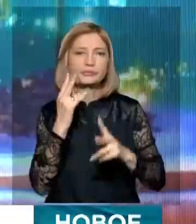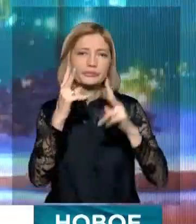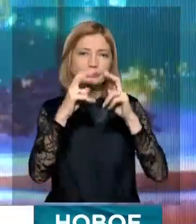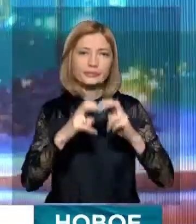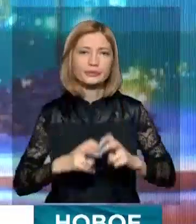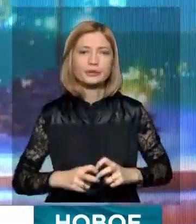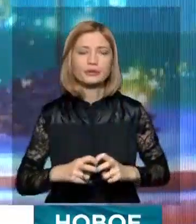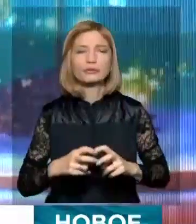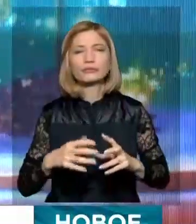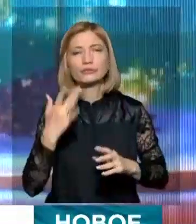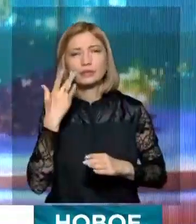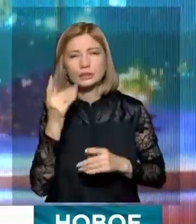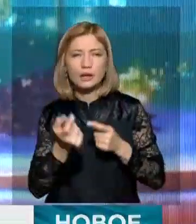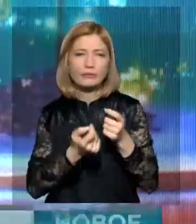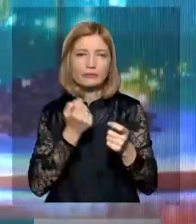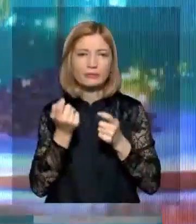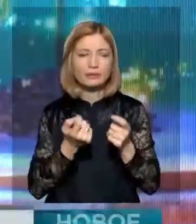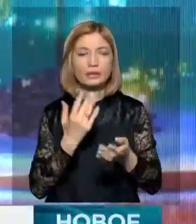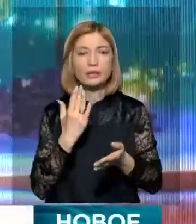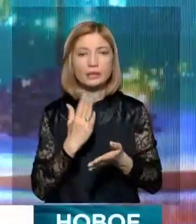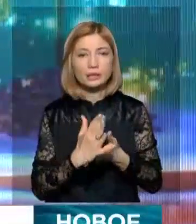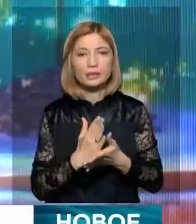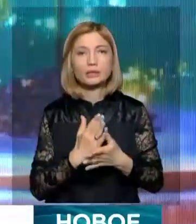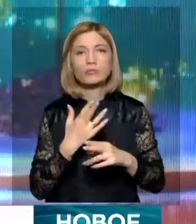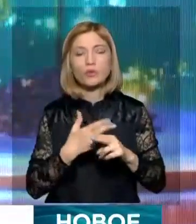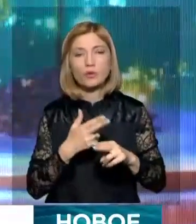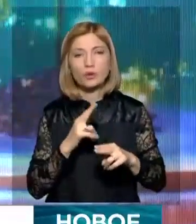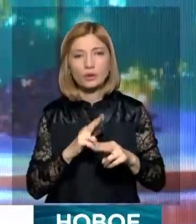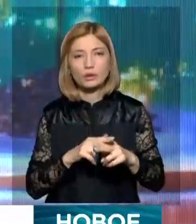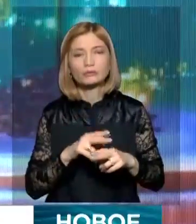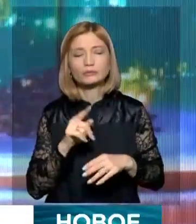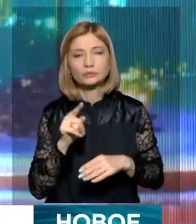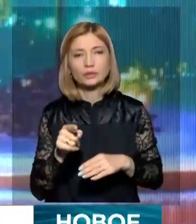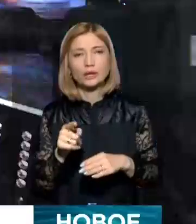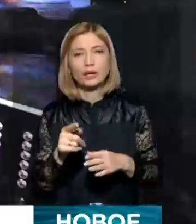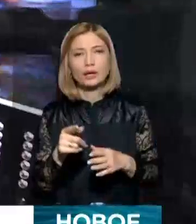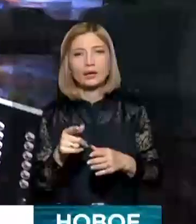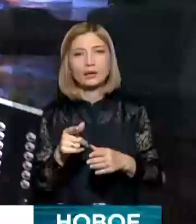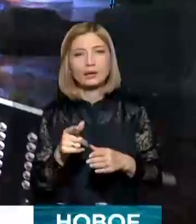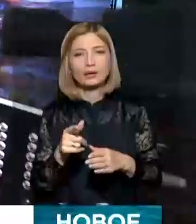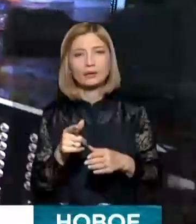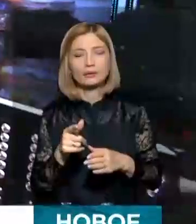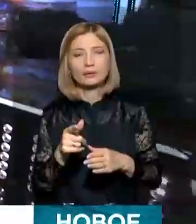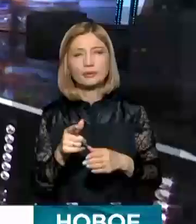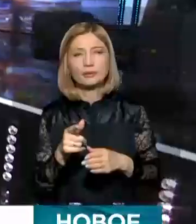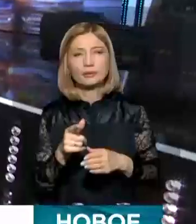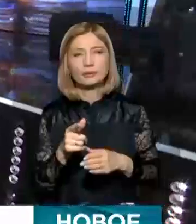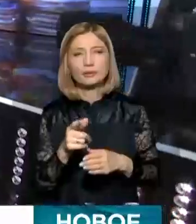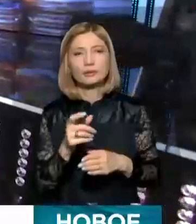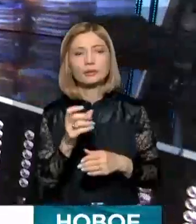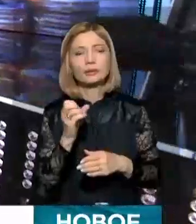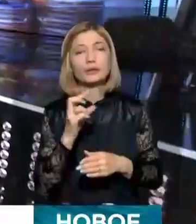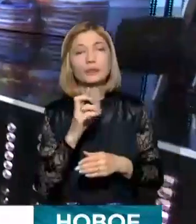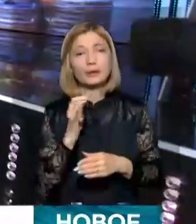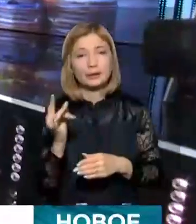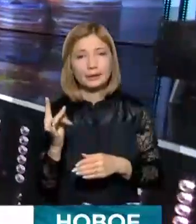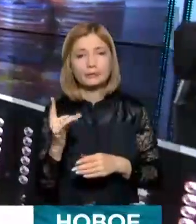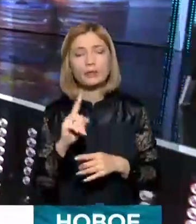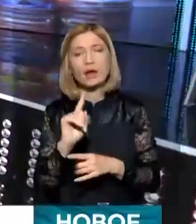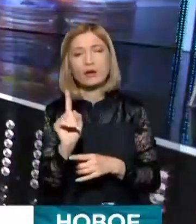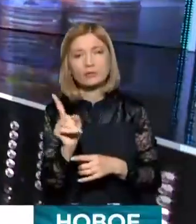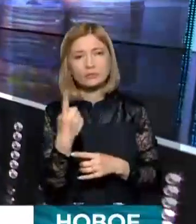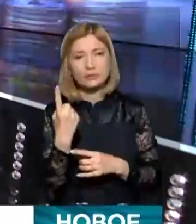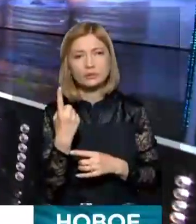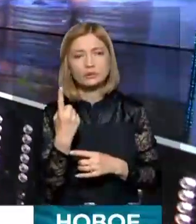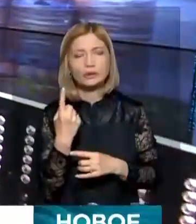рентабельности проекта. И здесь приходит на ум именно пример ЕБРР, абсолютного лидера, я бы